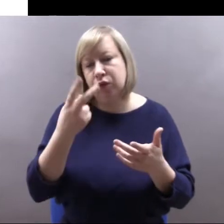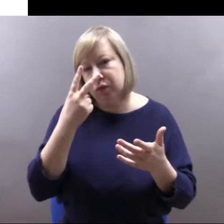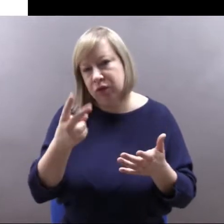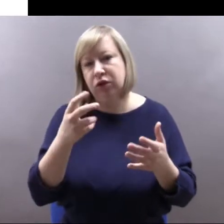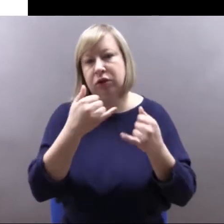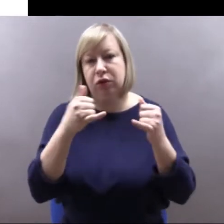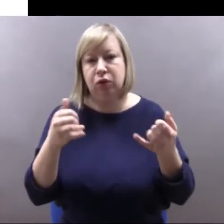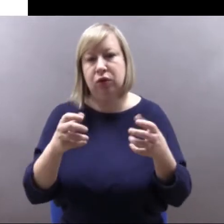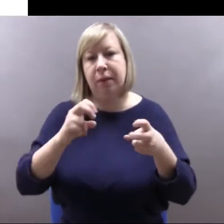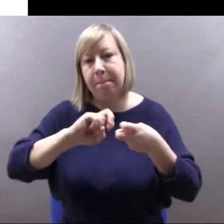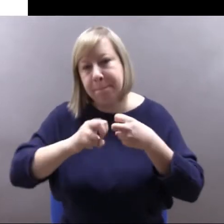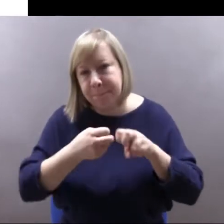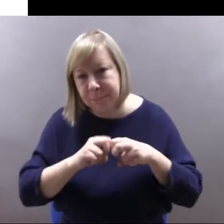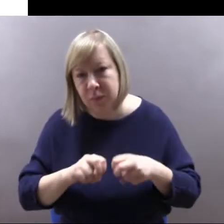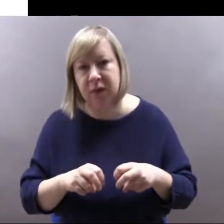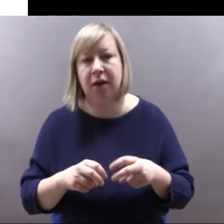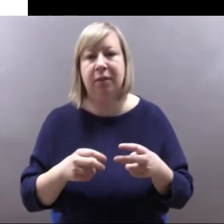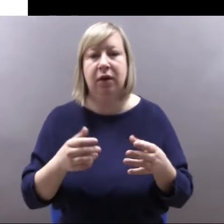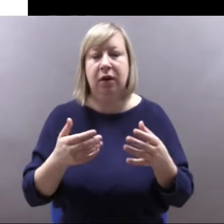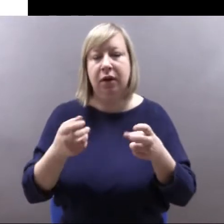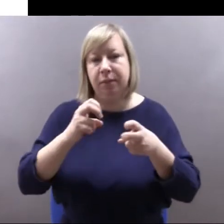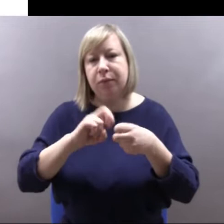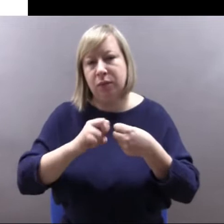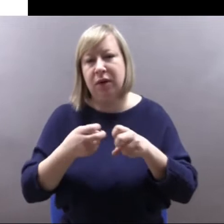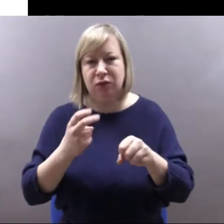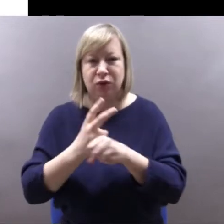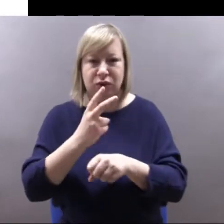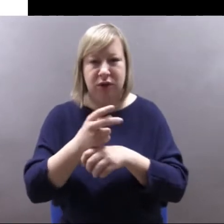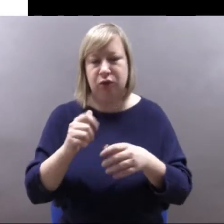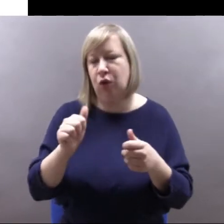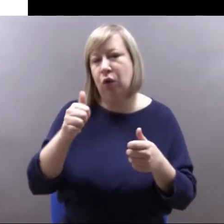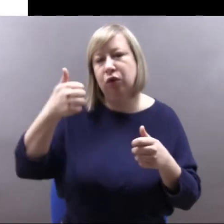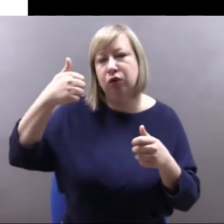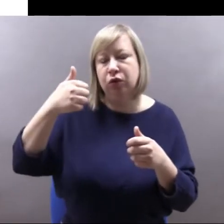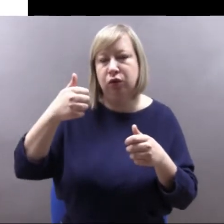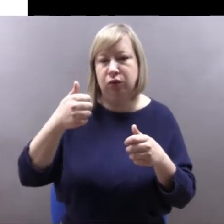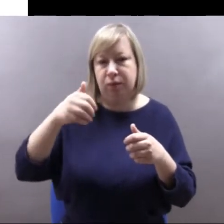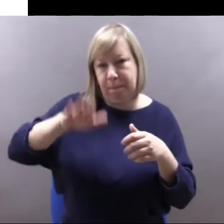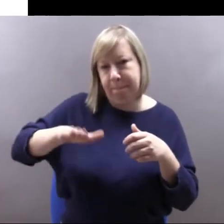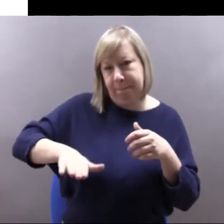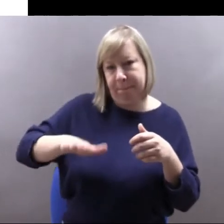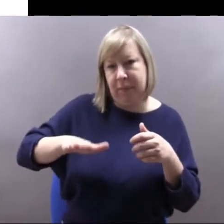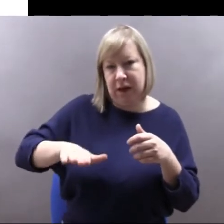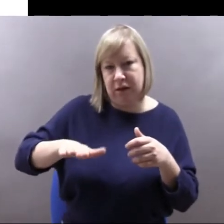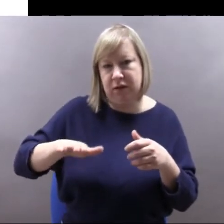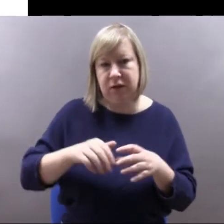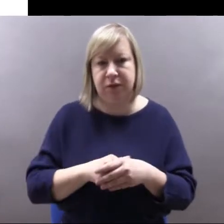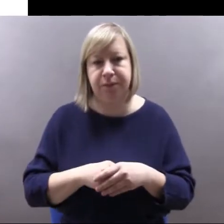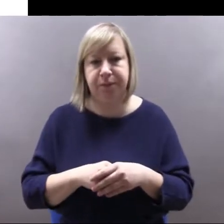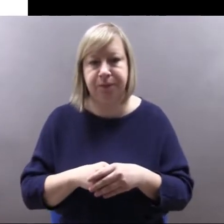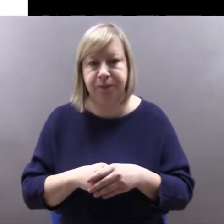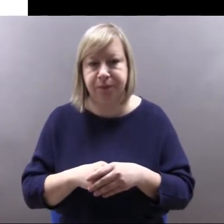taki trochę wybledzony, mało widoczny podział. Są numery kamienic i są zaznaczone dwa